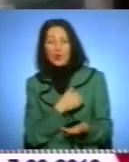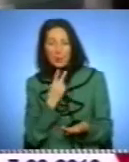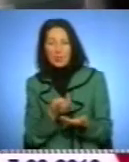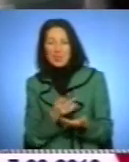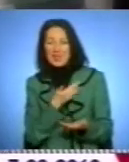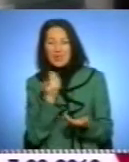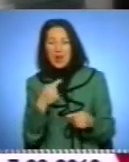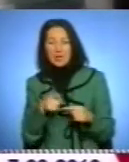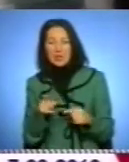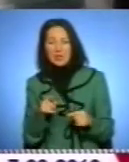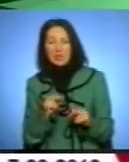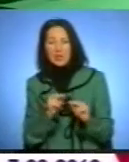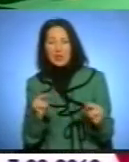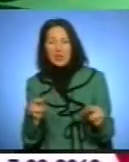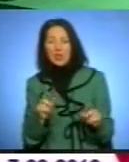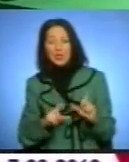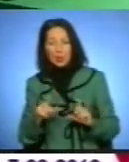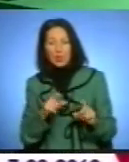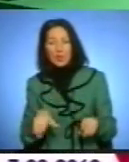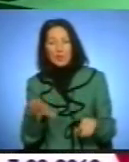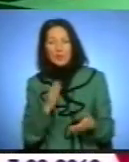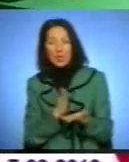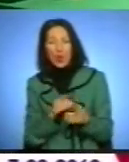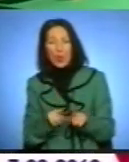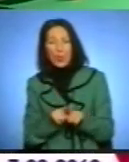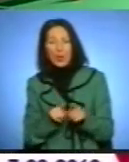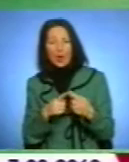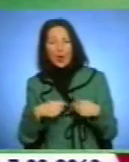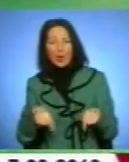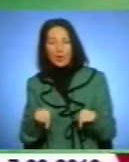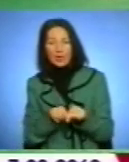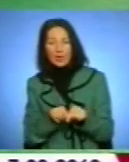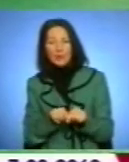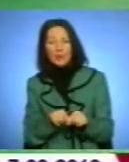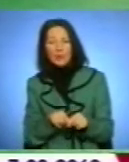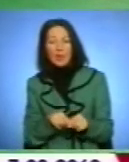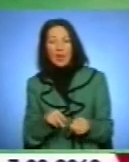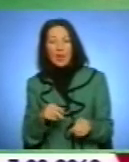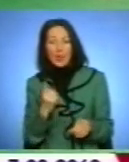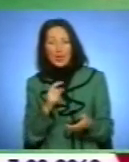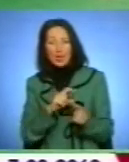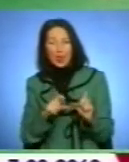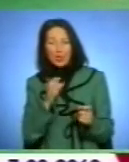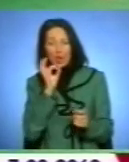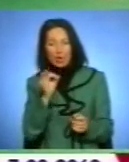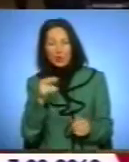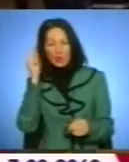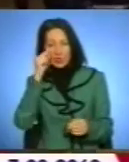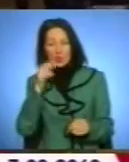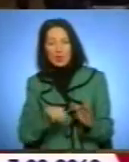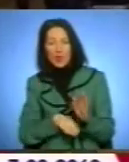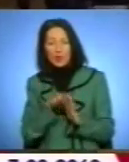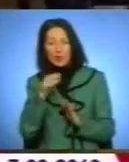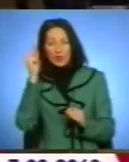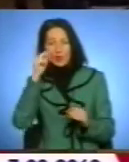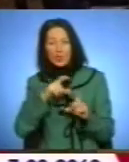є одна родина. Першокурсники кажуть, вчитися у вищому навчальному закладі у наш час може кожен. А от